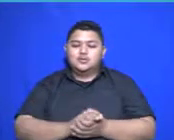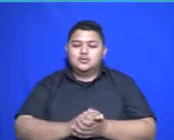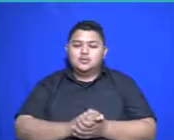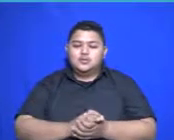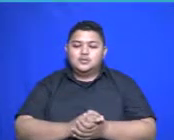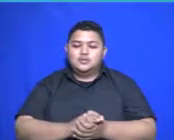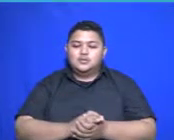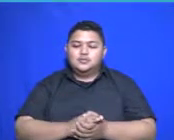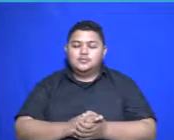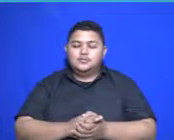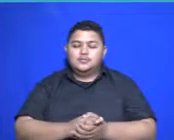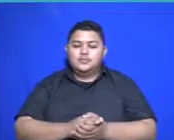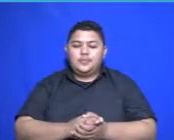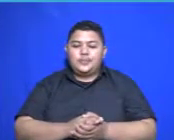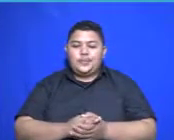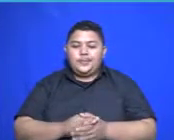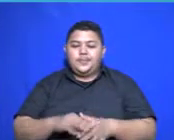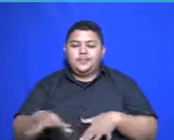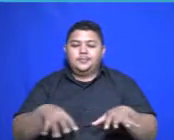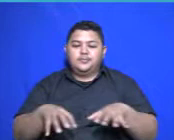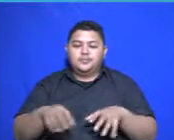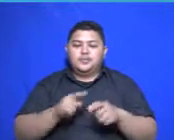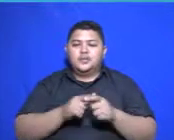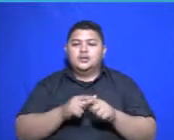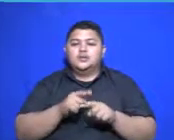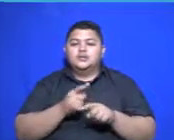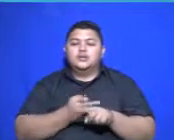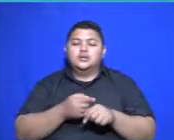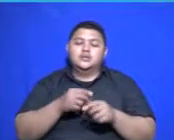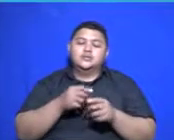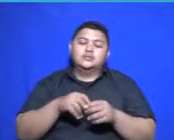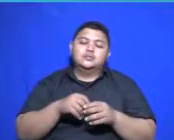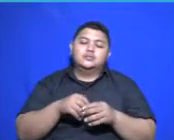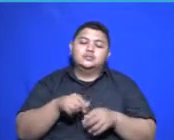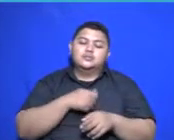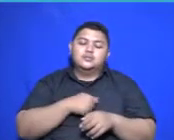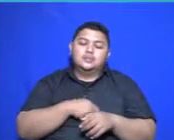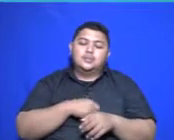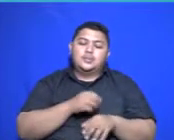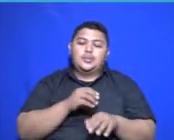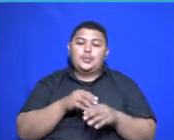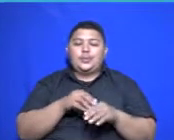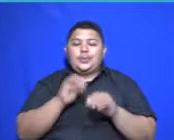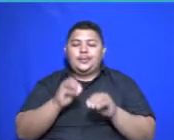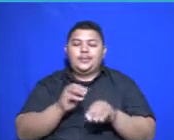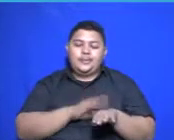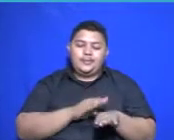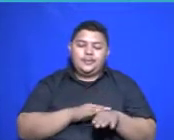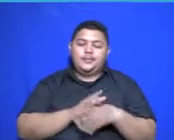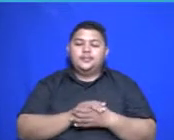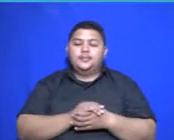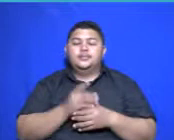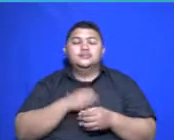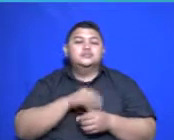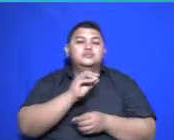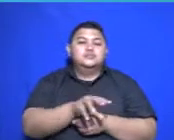pengelolaannya untuk suplaknya dari Kemendikbud, tapi penggunaannya langsung ditetapkan oleh